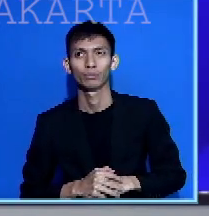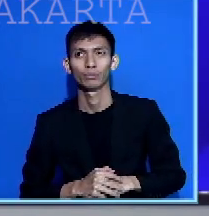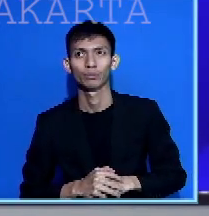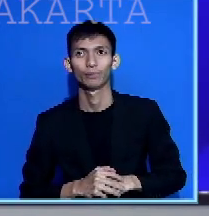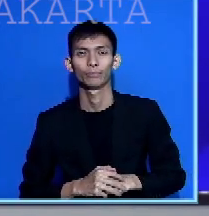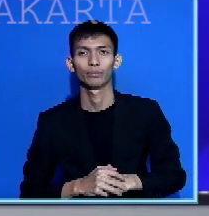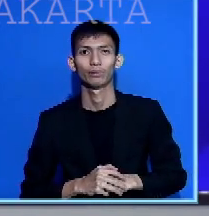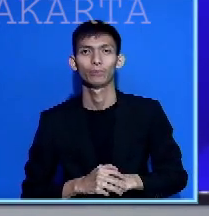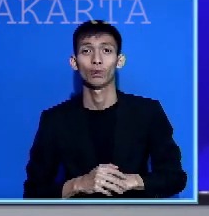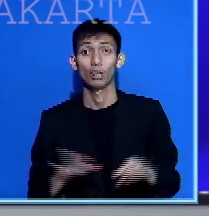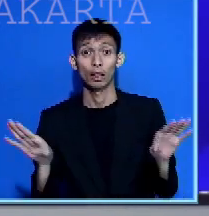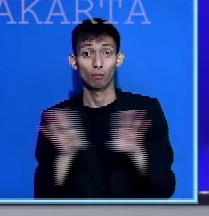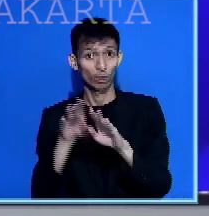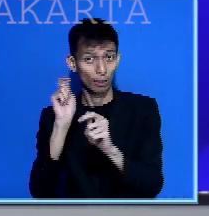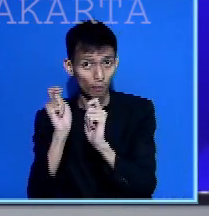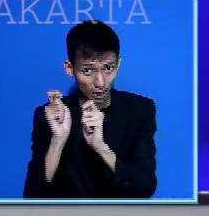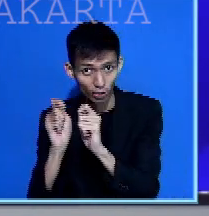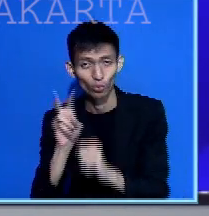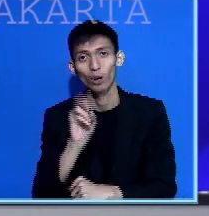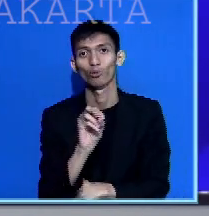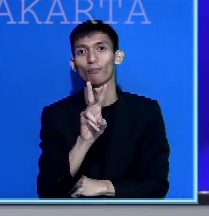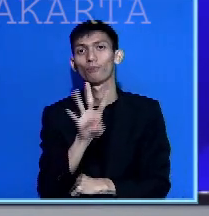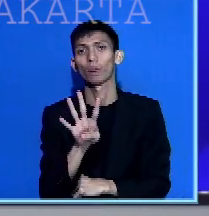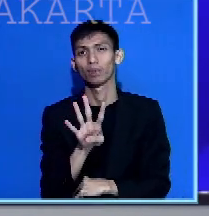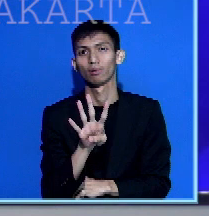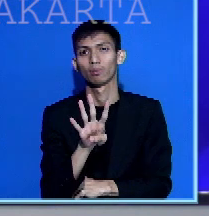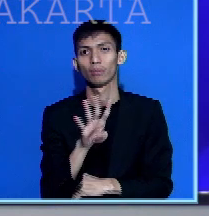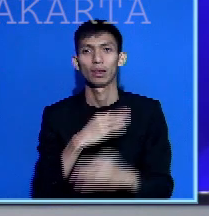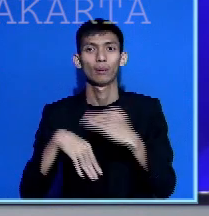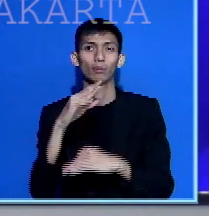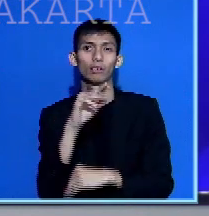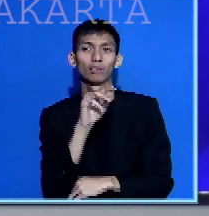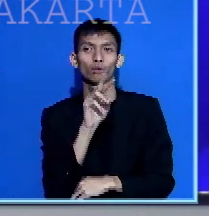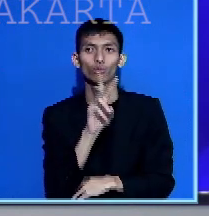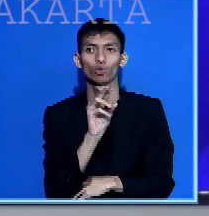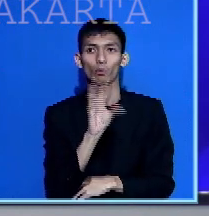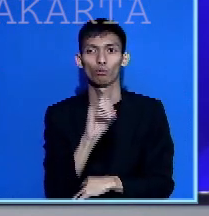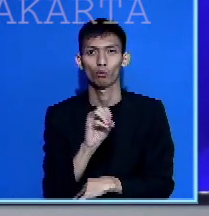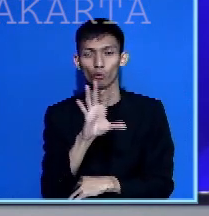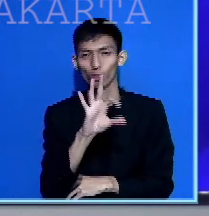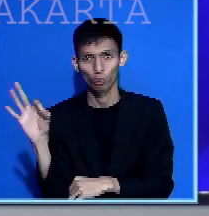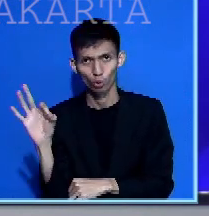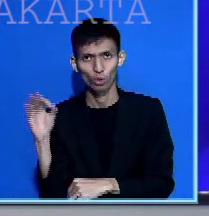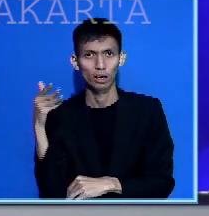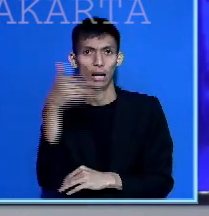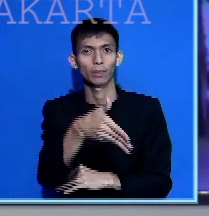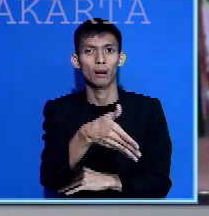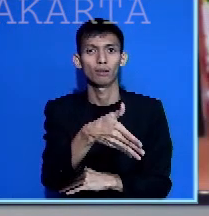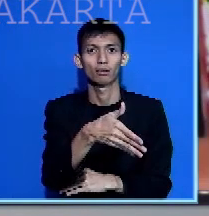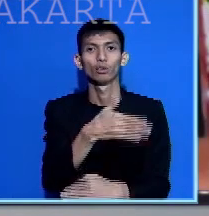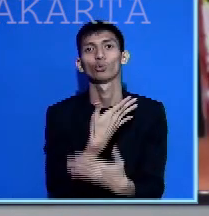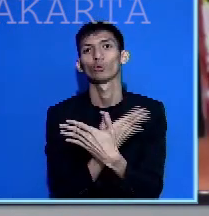Selama libur Lebaran 2024, lebih dari 150 ribu wisatawan berkunjung ke Kabupaten Gunung Kidul. Salah